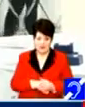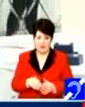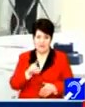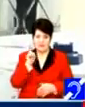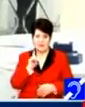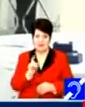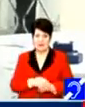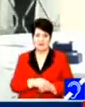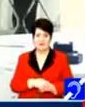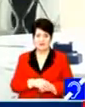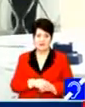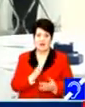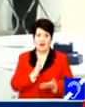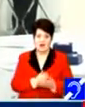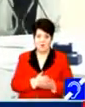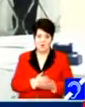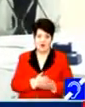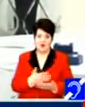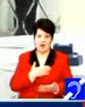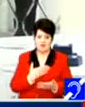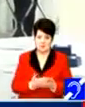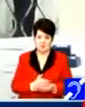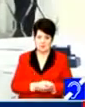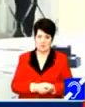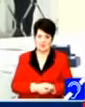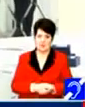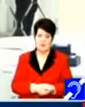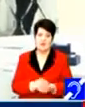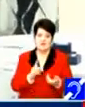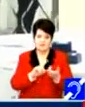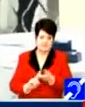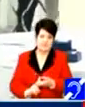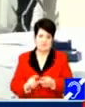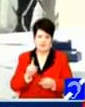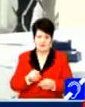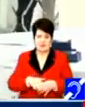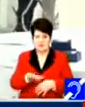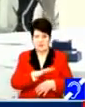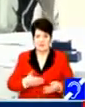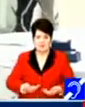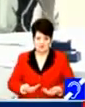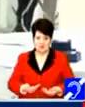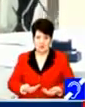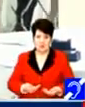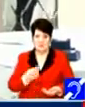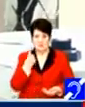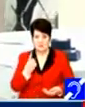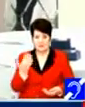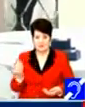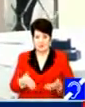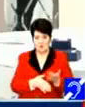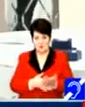tinerii au atitudine și că le pasă de situația în care locuiesc și prin aportul lor,